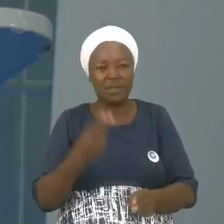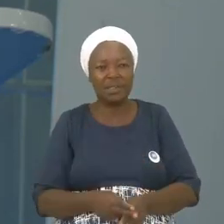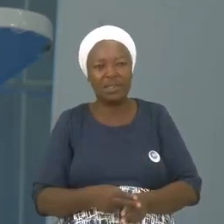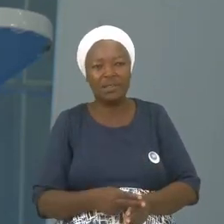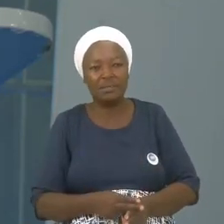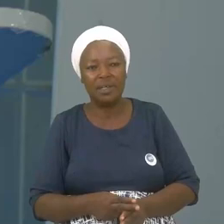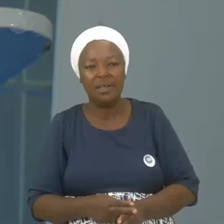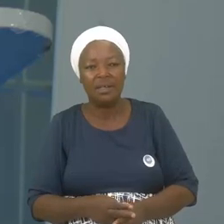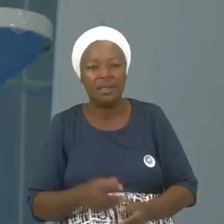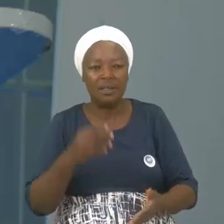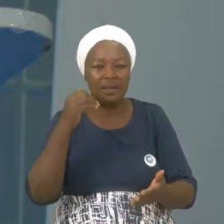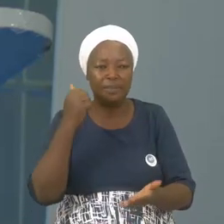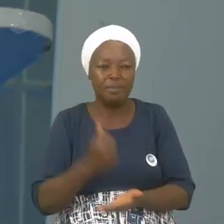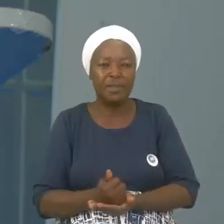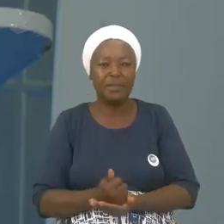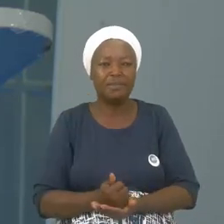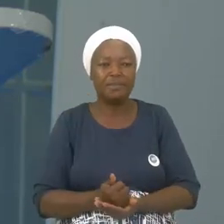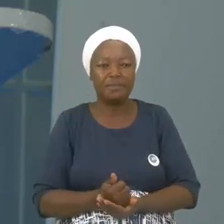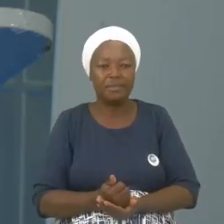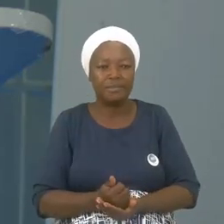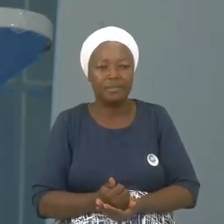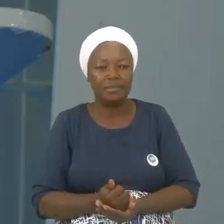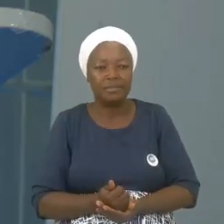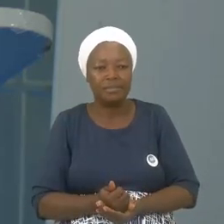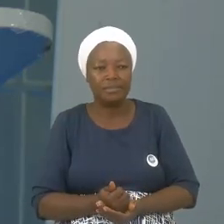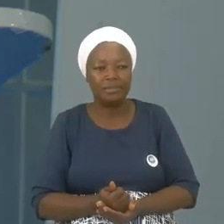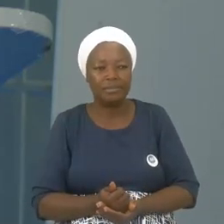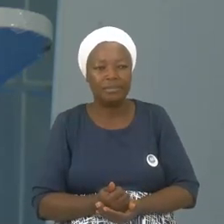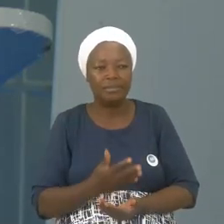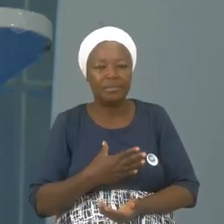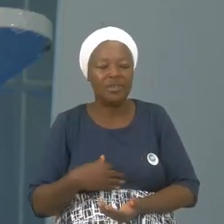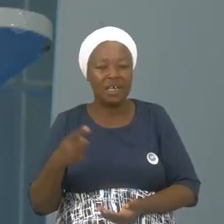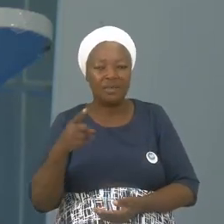Et ce sera une année bénie pour vous. Un amen là-bas.